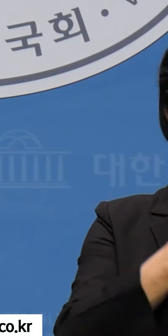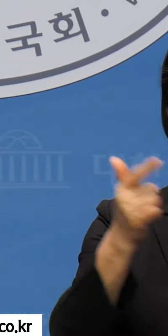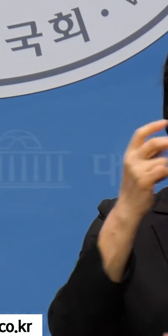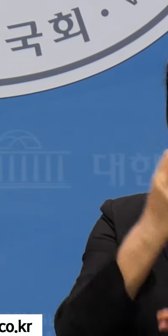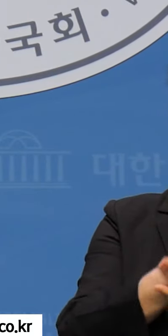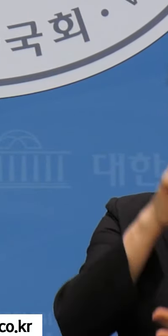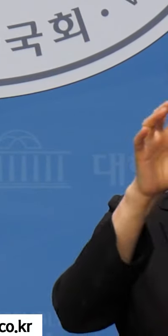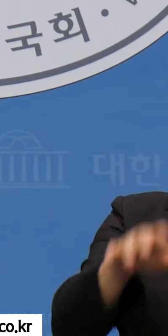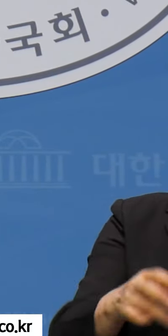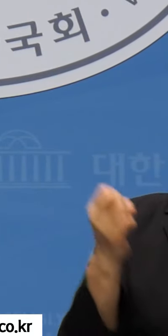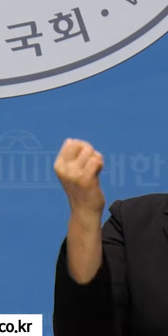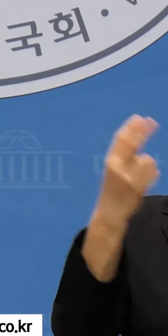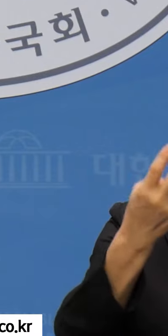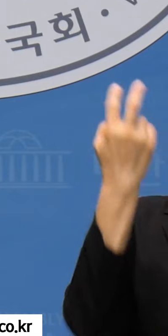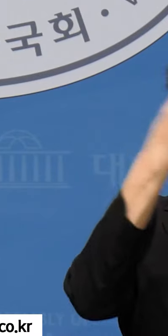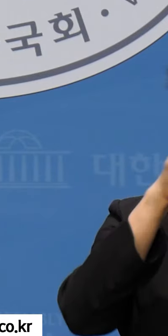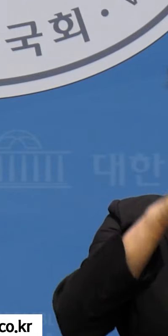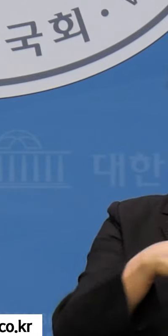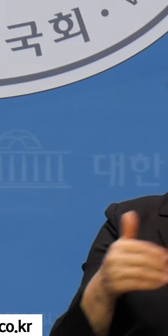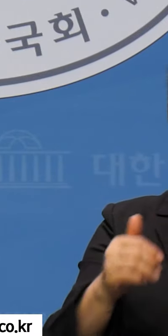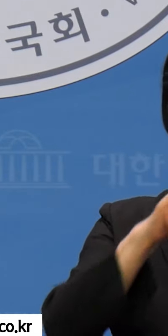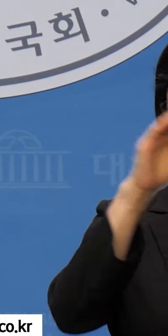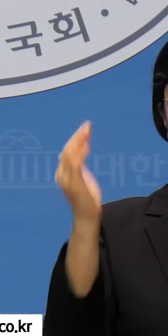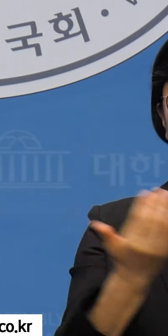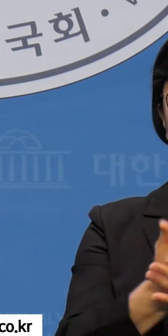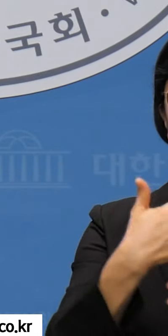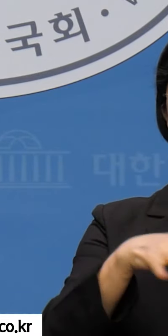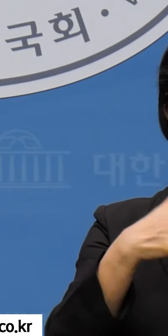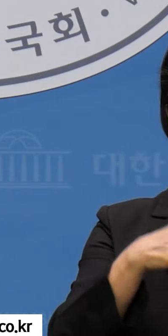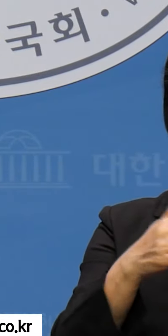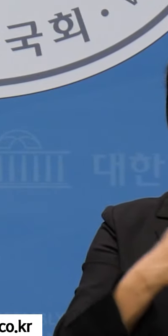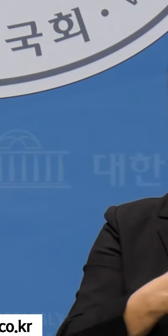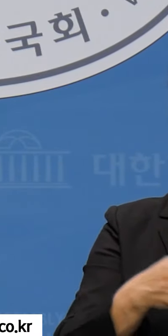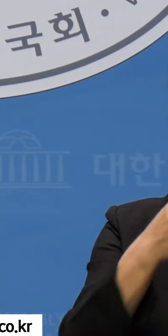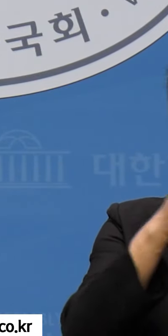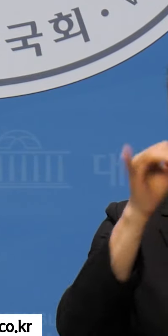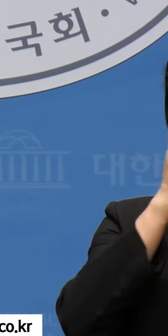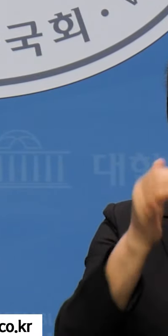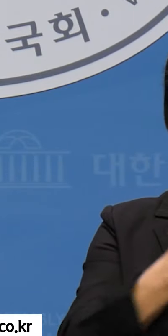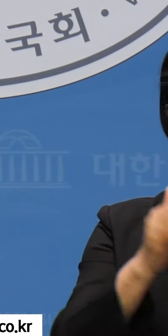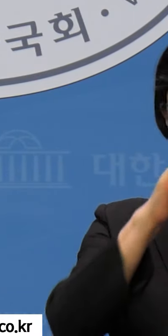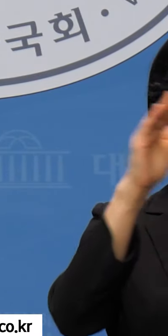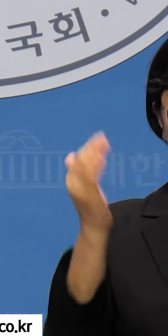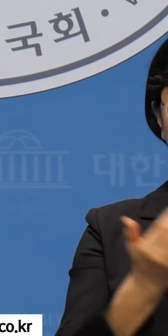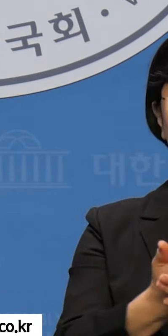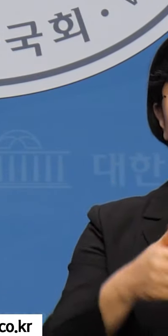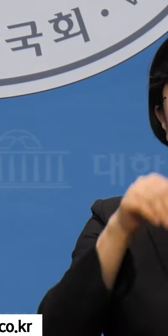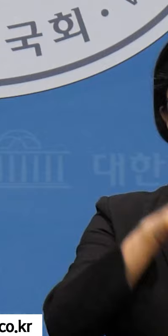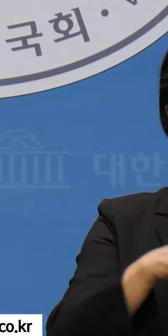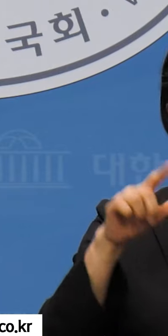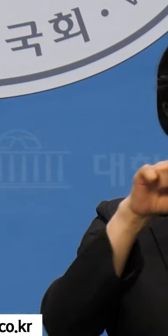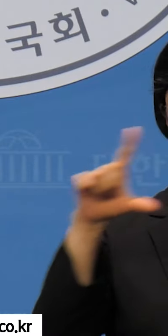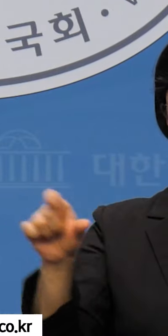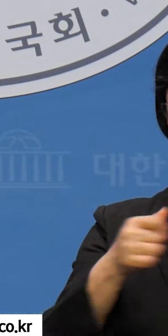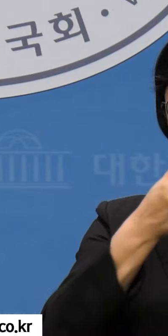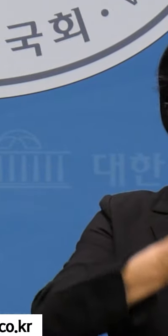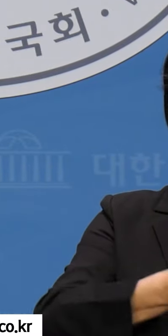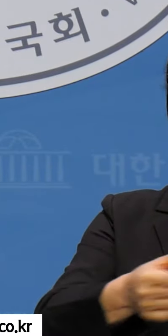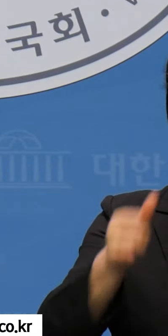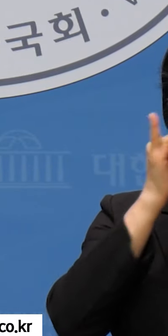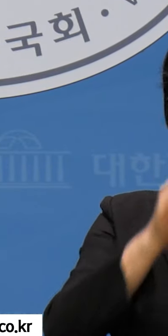대법원 재검표장에서는 전체 투표지 수는 일치하나 모든 투표지에 도장이 찍혀